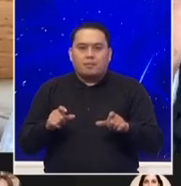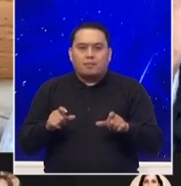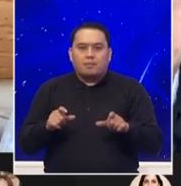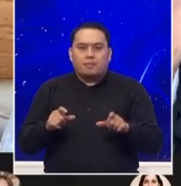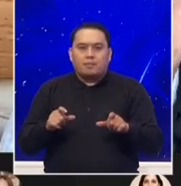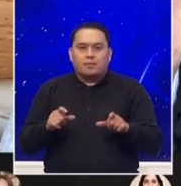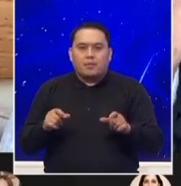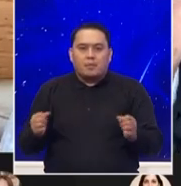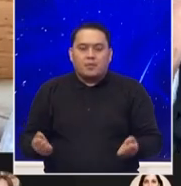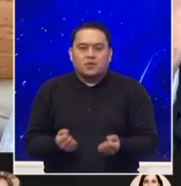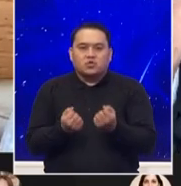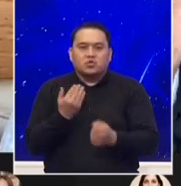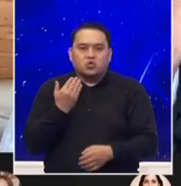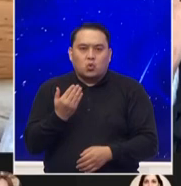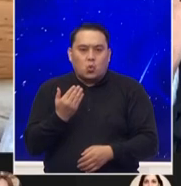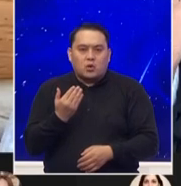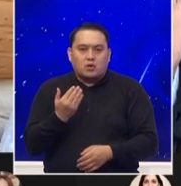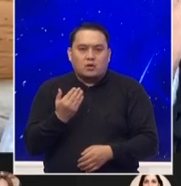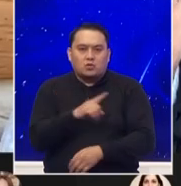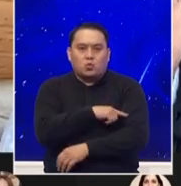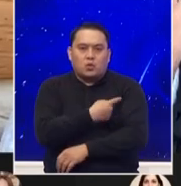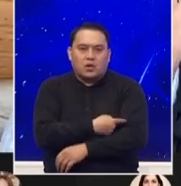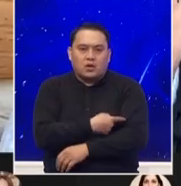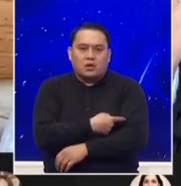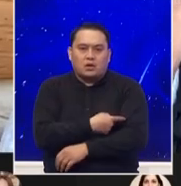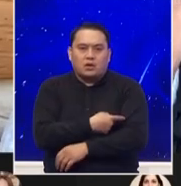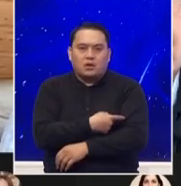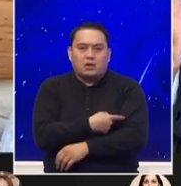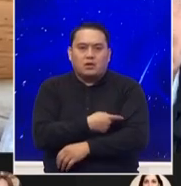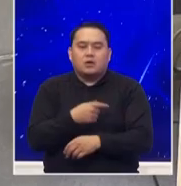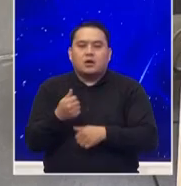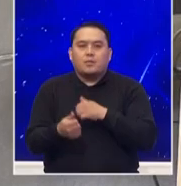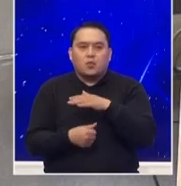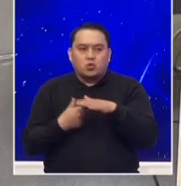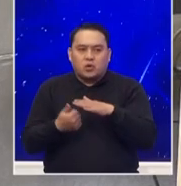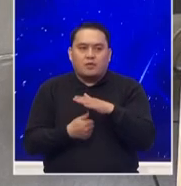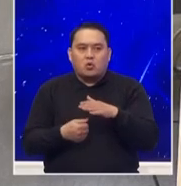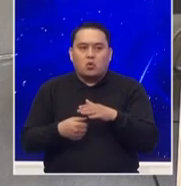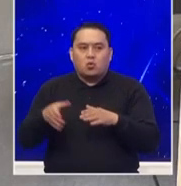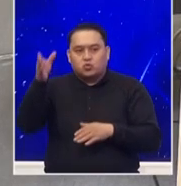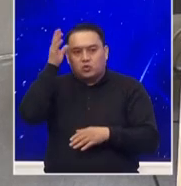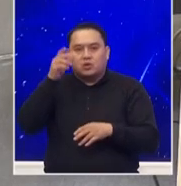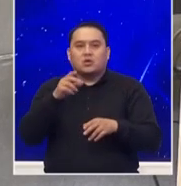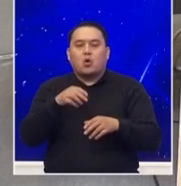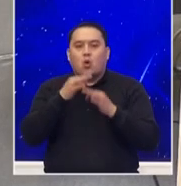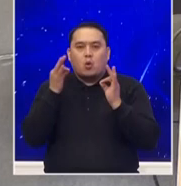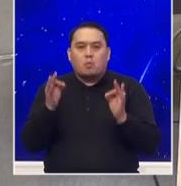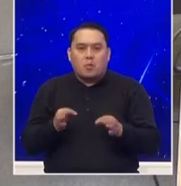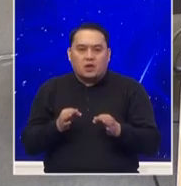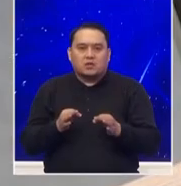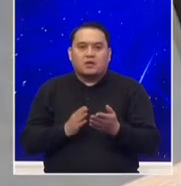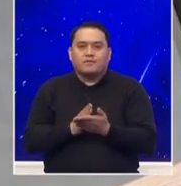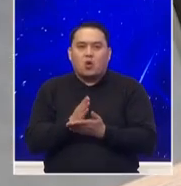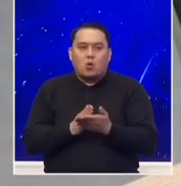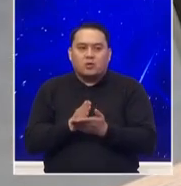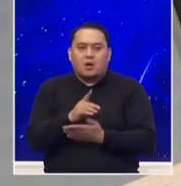с этой пандемией, помимо врачей и других медработников. Ученый с 30-летним опытом в области